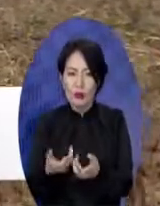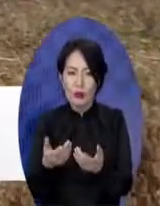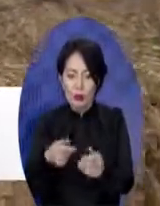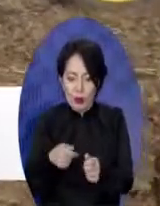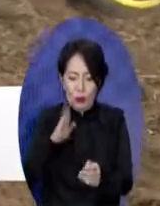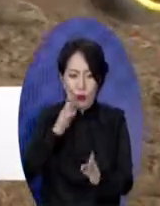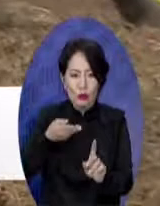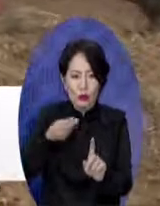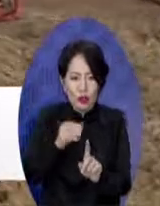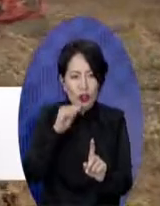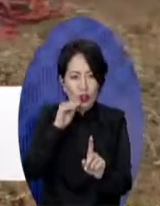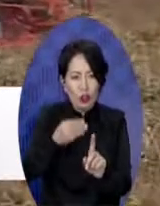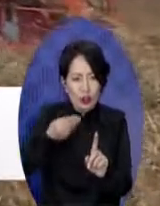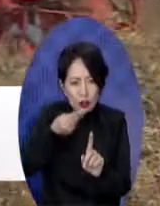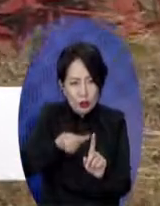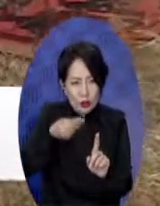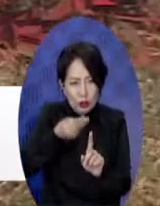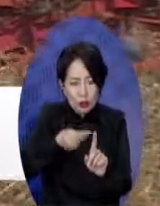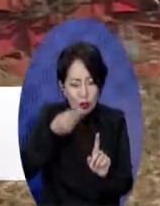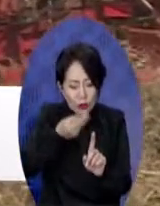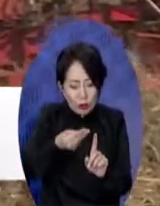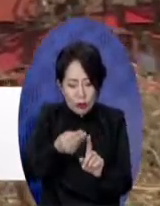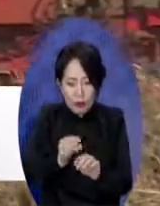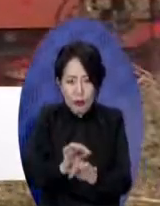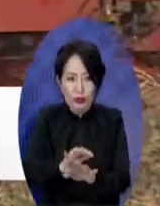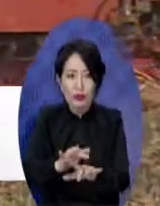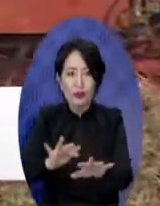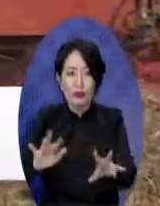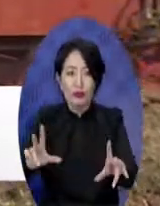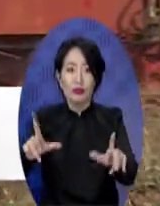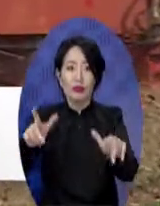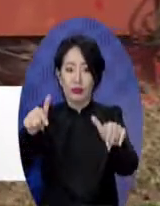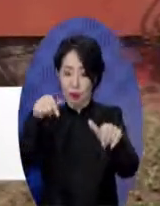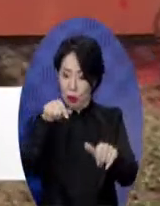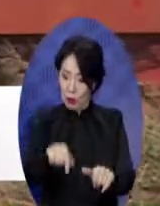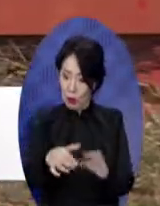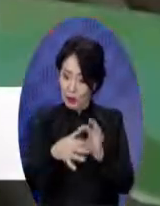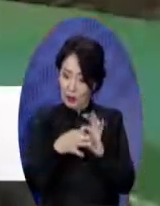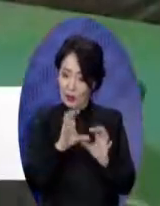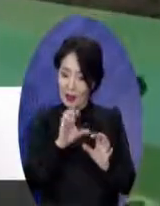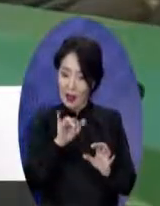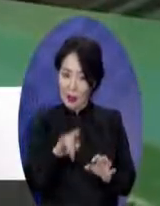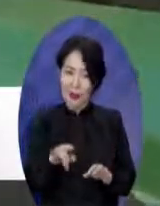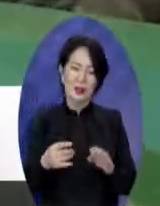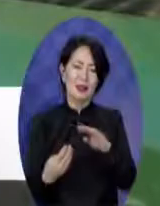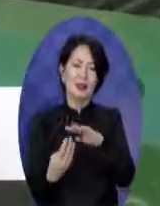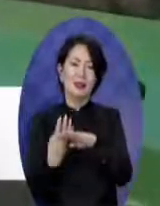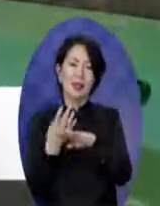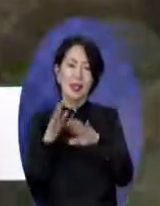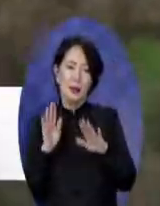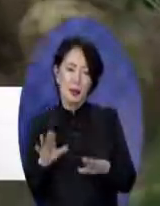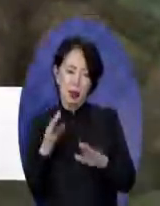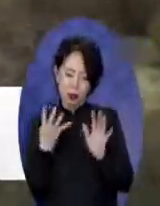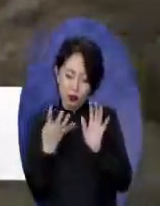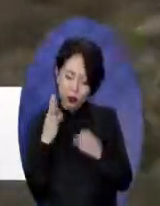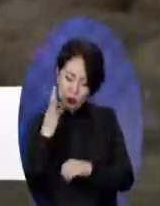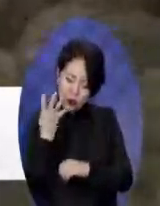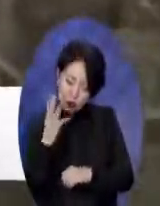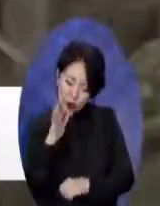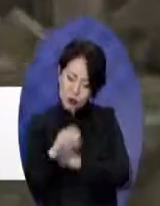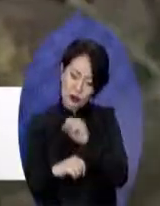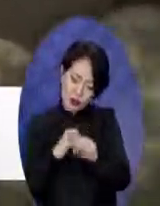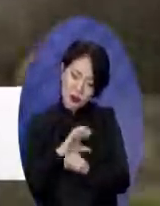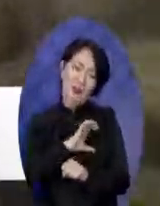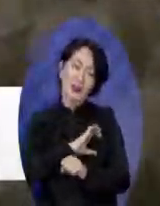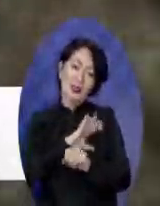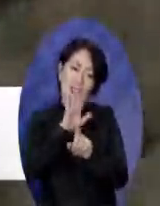тэжээж тэтгэж байдаг аривчхийн бэлгэдэлтэй салбар юм. Тиймдээ ч тариалангийн энэ талбайда 40 жил сэтгэлээн дивсэж, тарсан